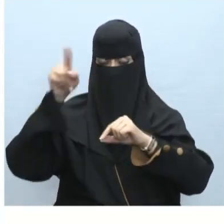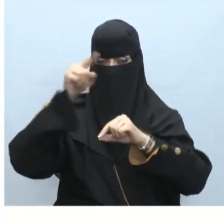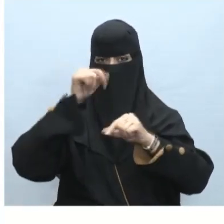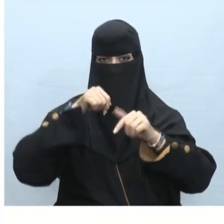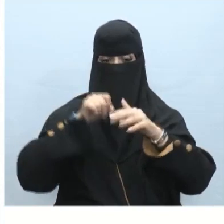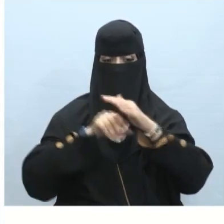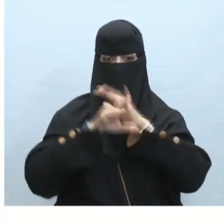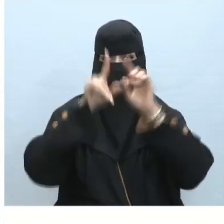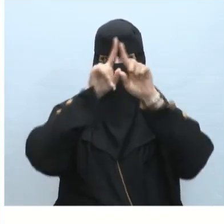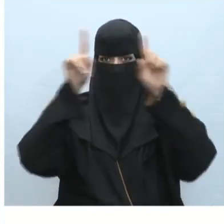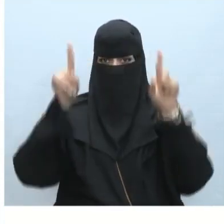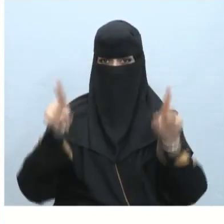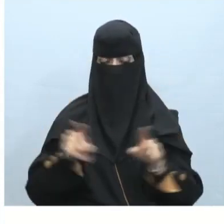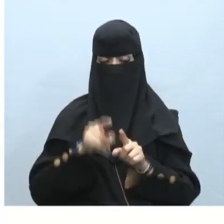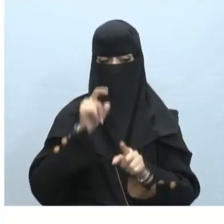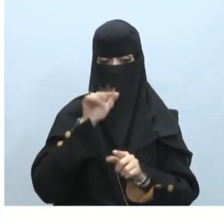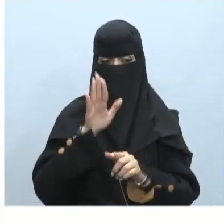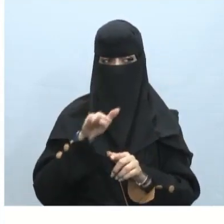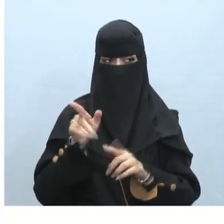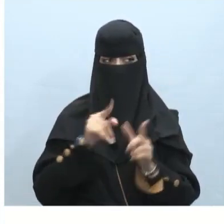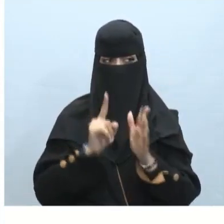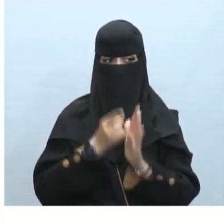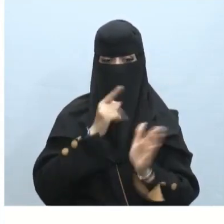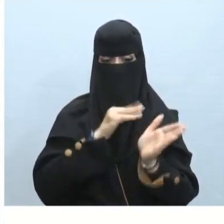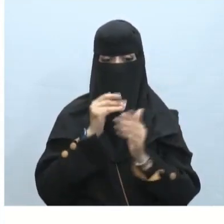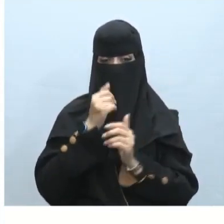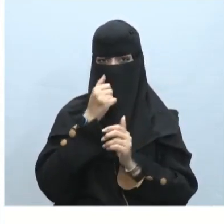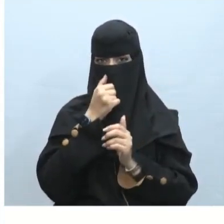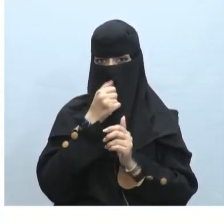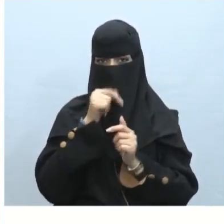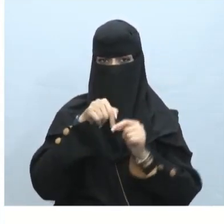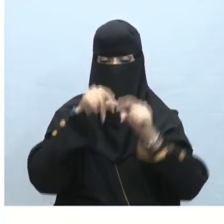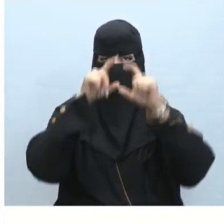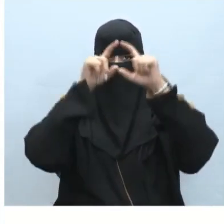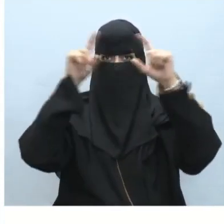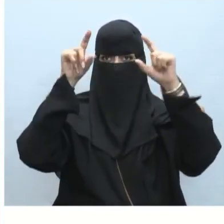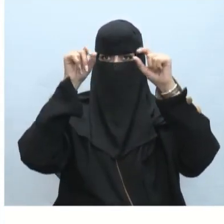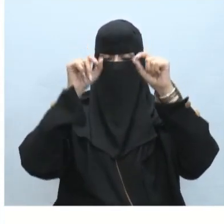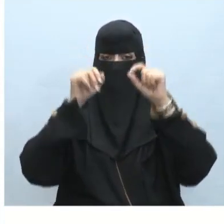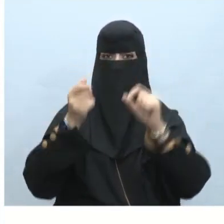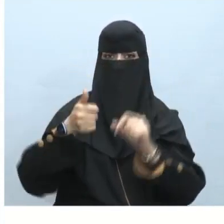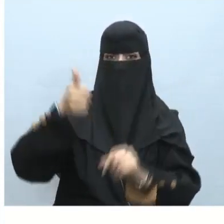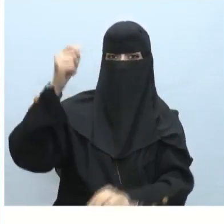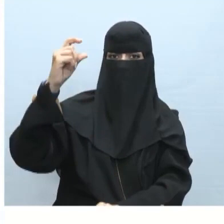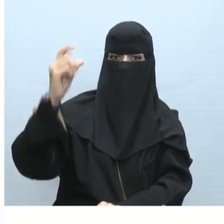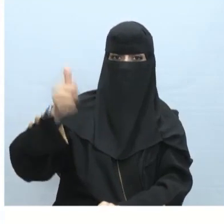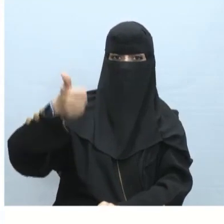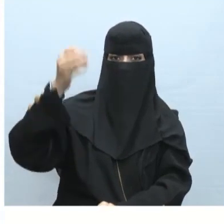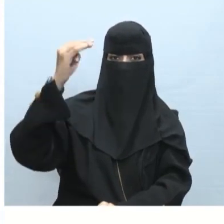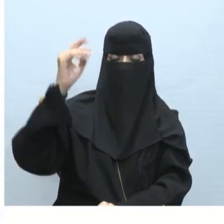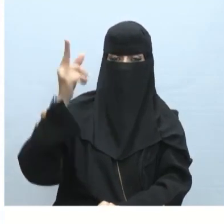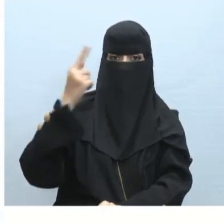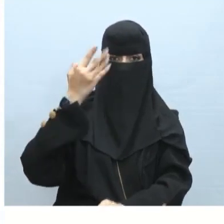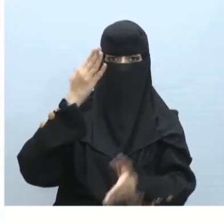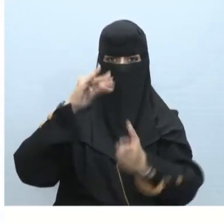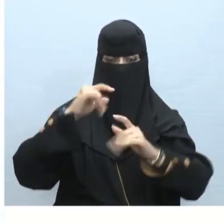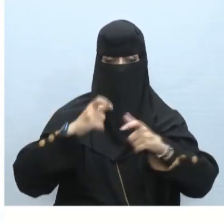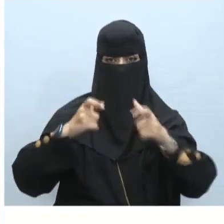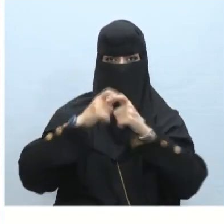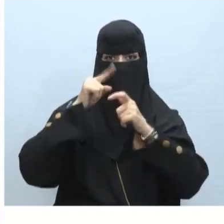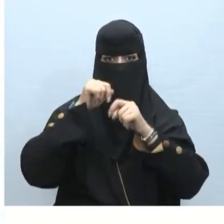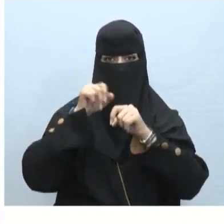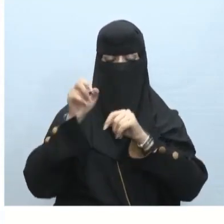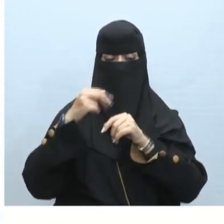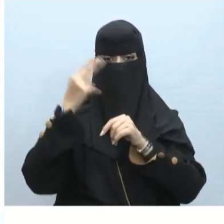الخاصه بك في في العرض التقديمي من علامه تبويب ادراج ومن مجموعه رسومات